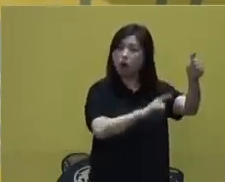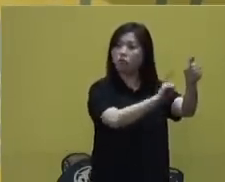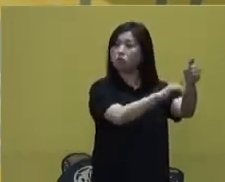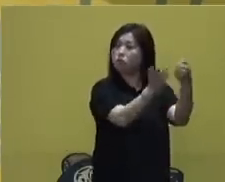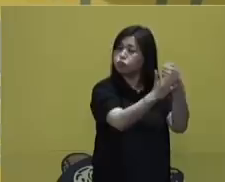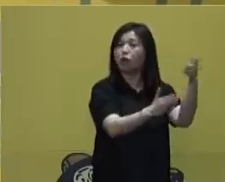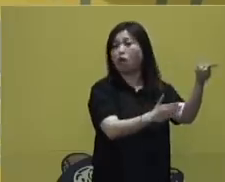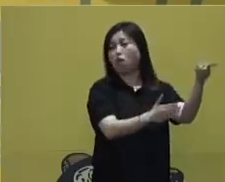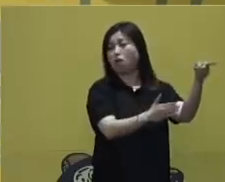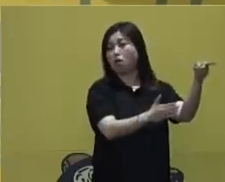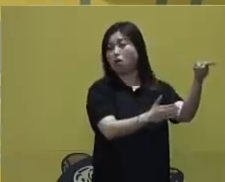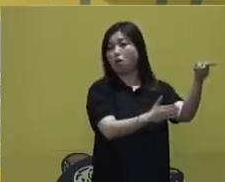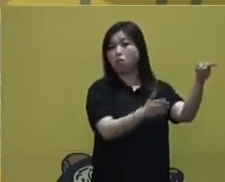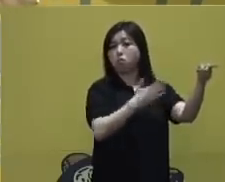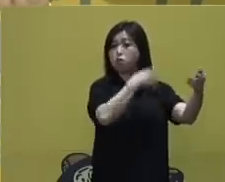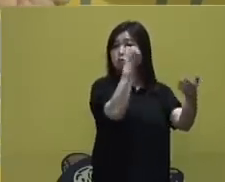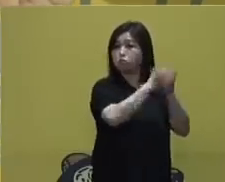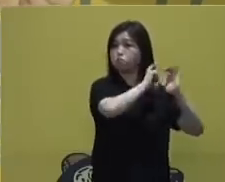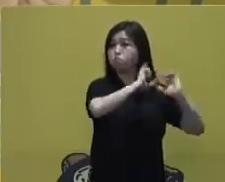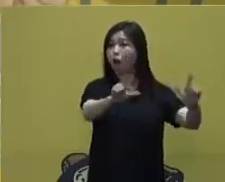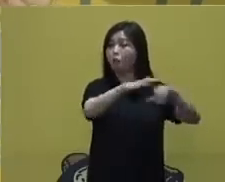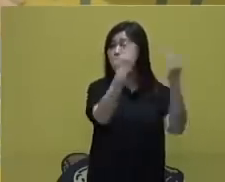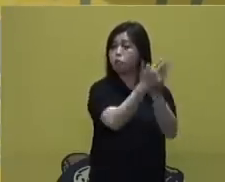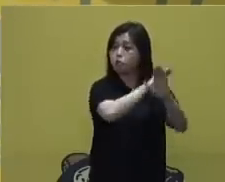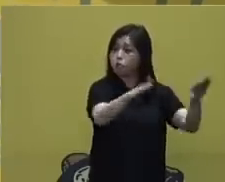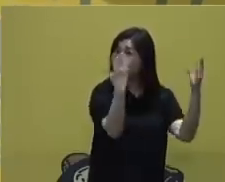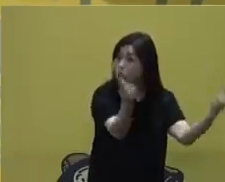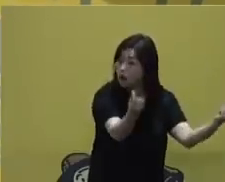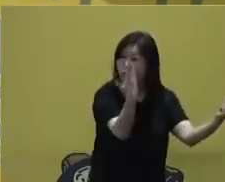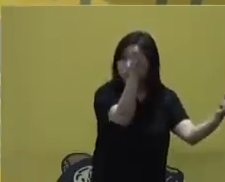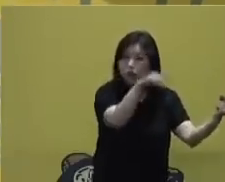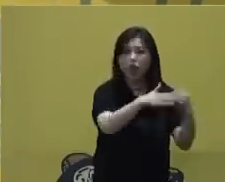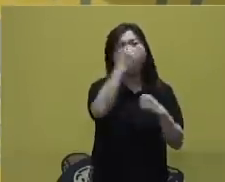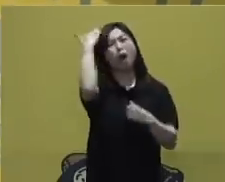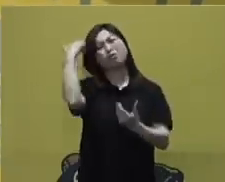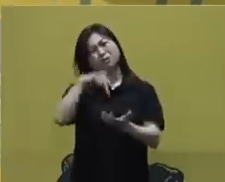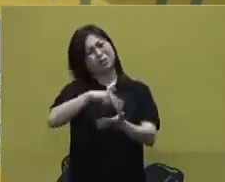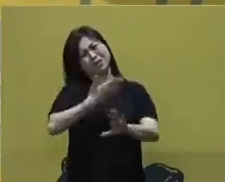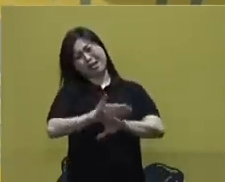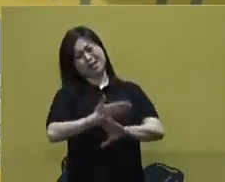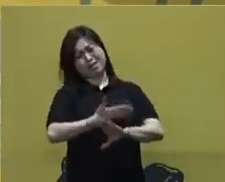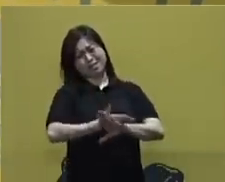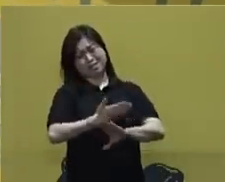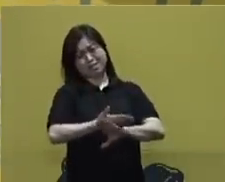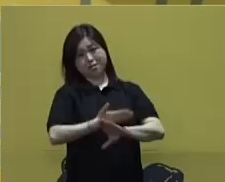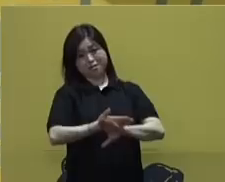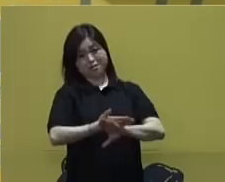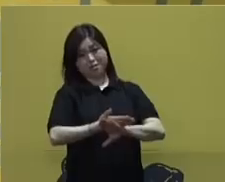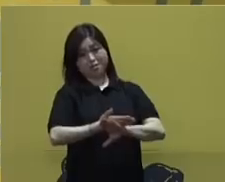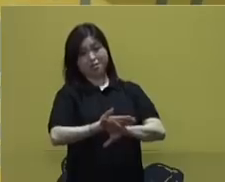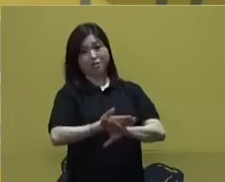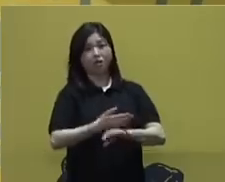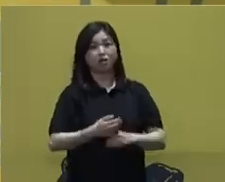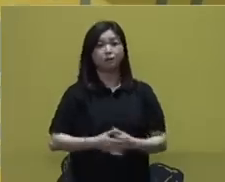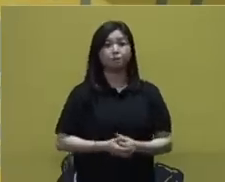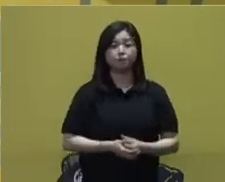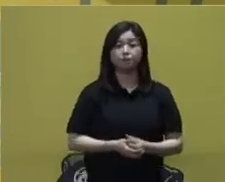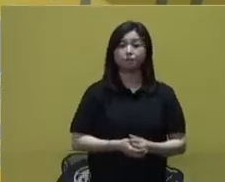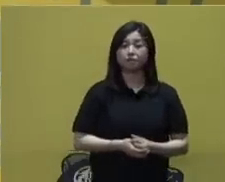그러니까 자기가 결정하면 되는 거예요, 뭐든지. 근데 우리나라는 그렇지가 않잖아요. 그러니까